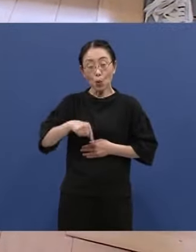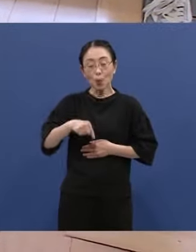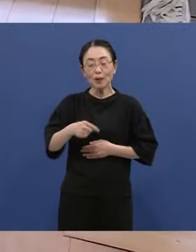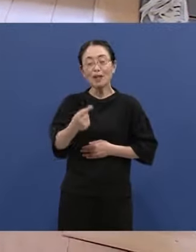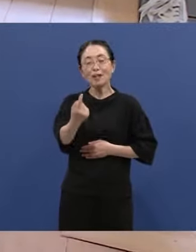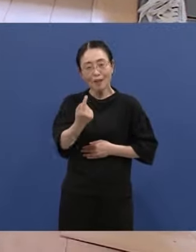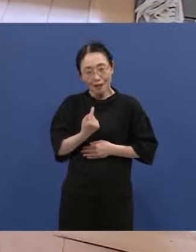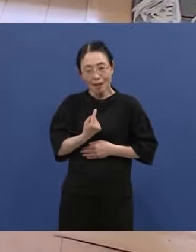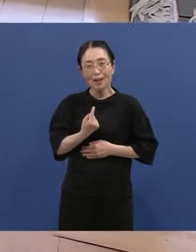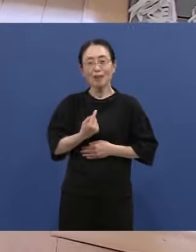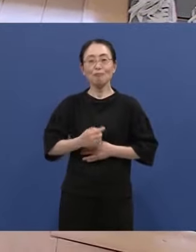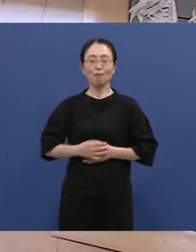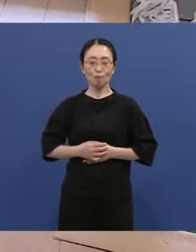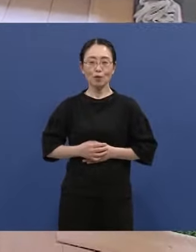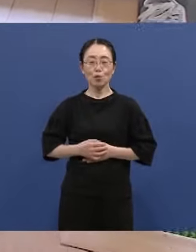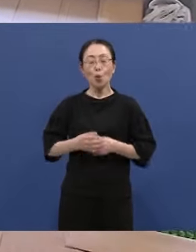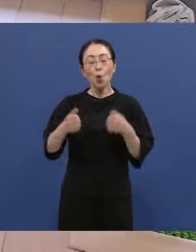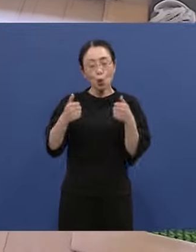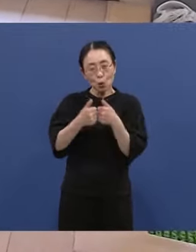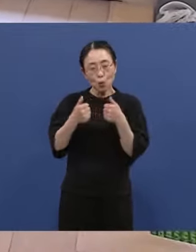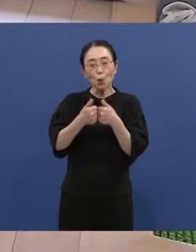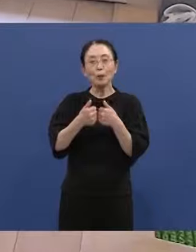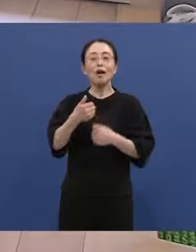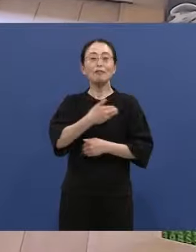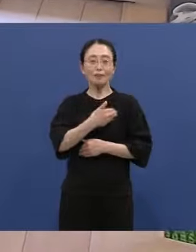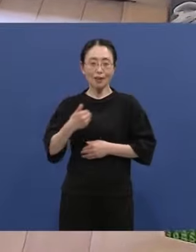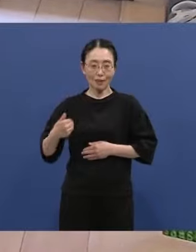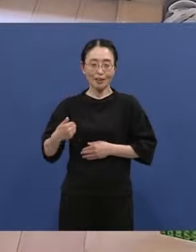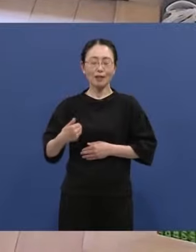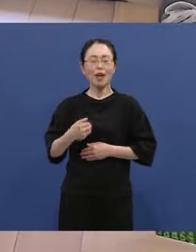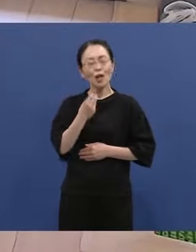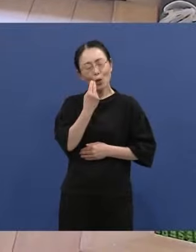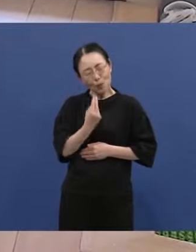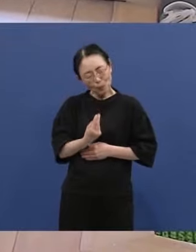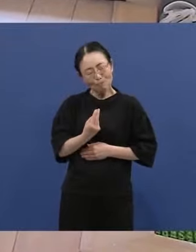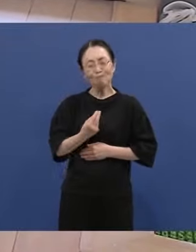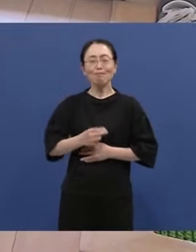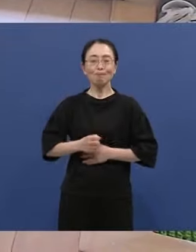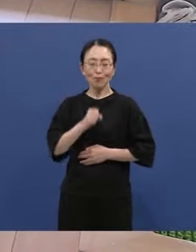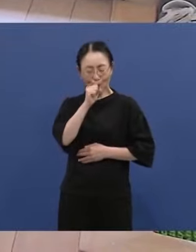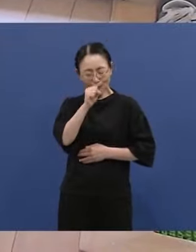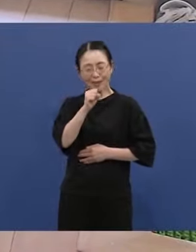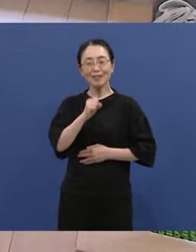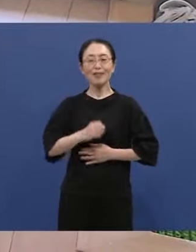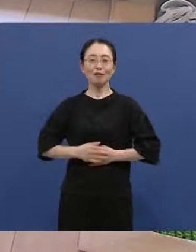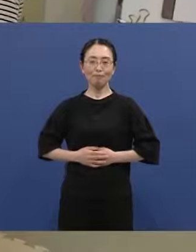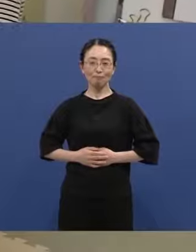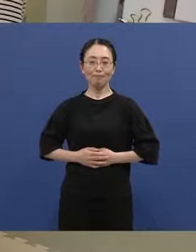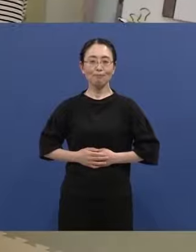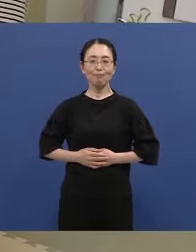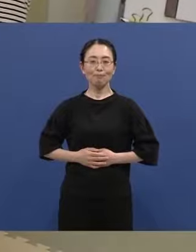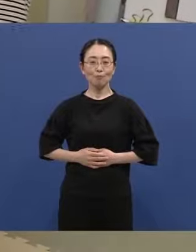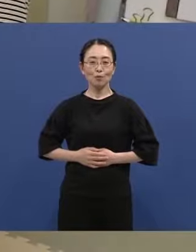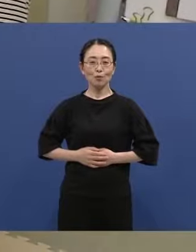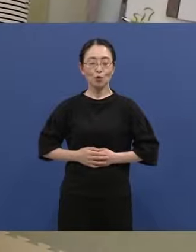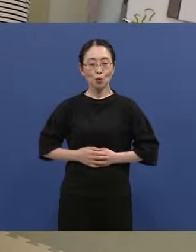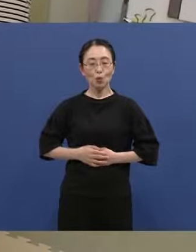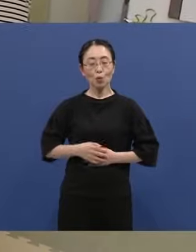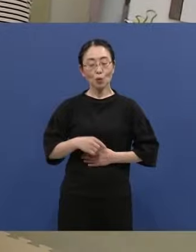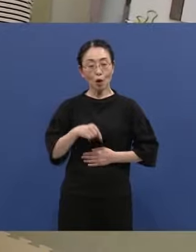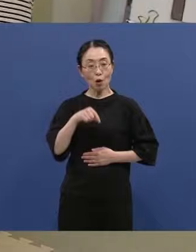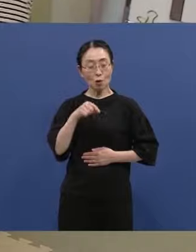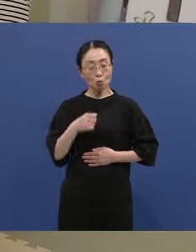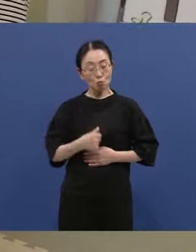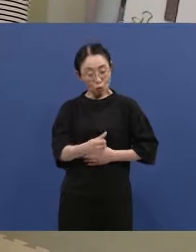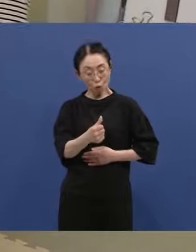てもらって、こうやっぱ相談させてもらってよかったなって思います。 こんな遊びが好き